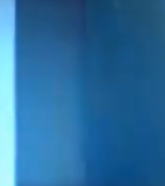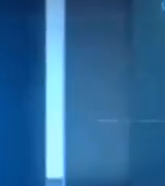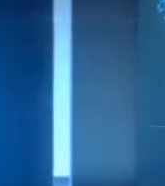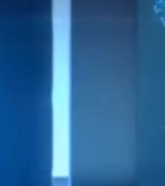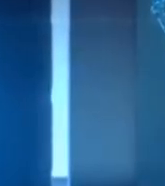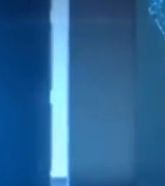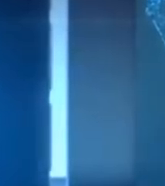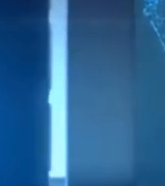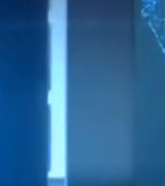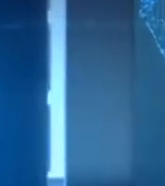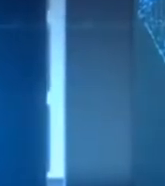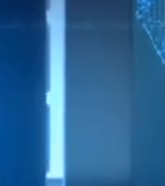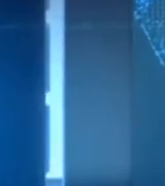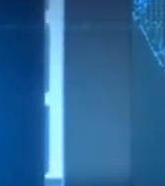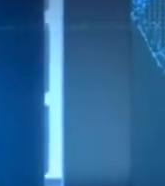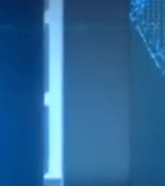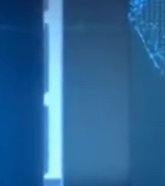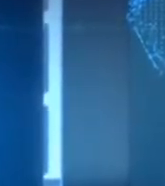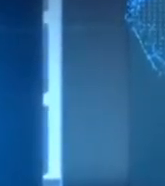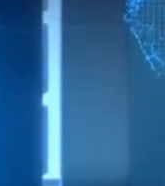Жетісу телеарнасы.